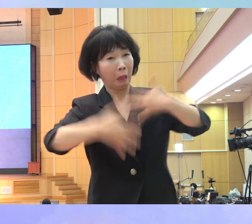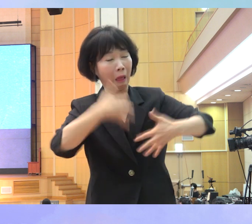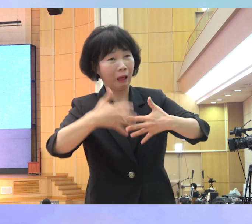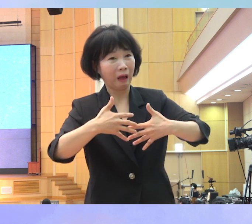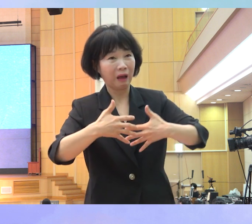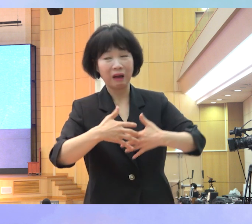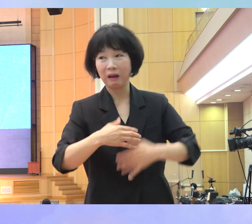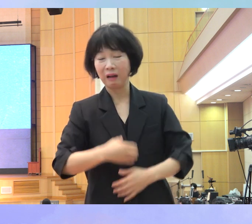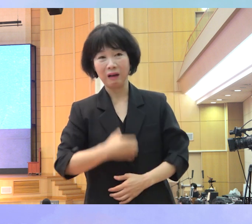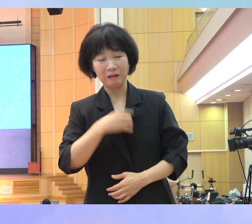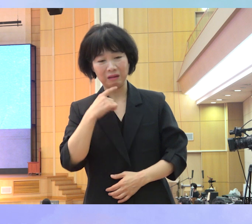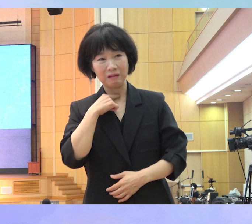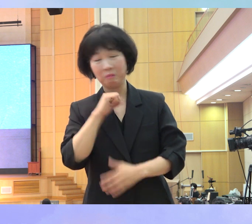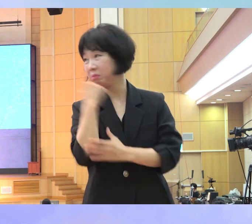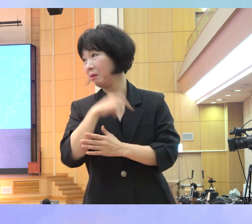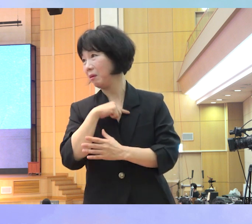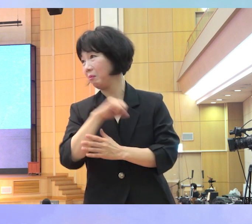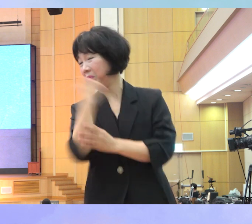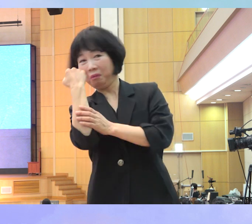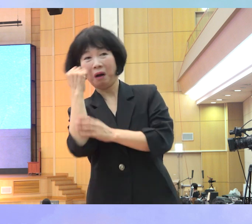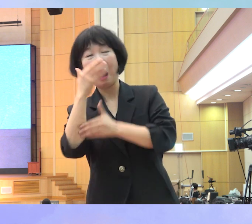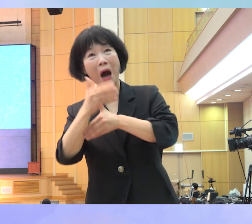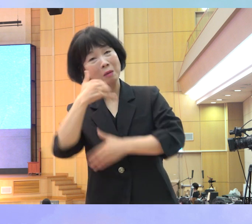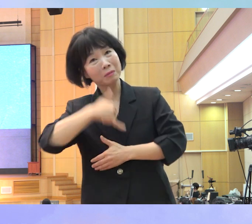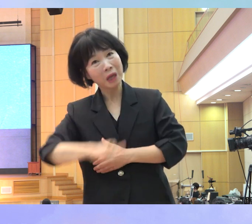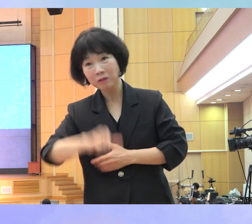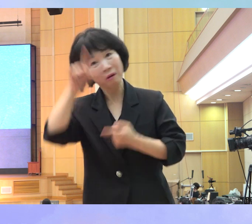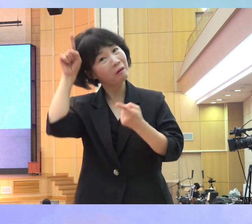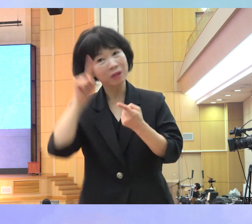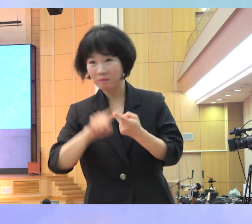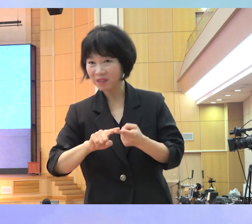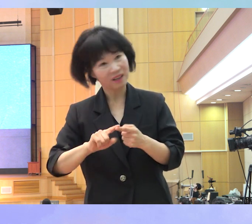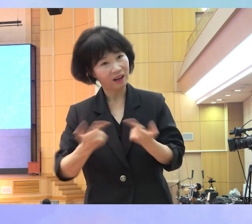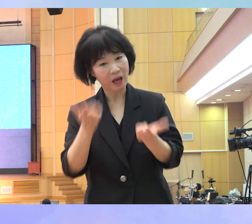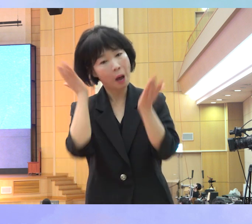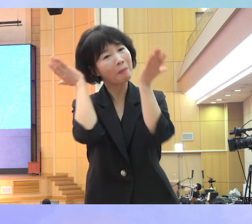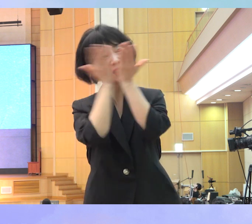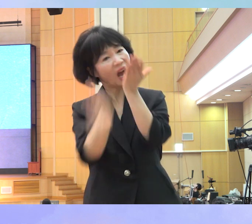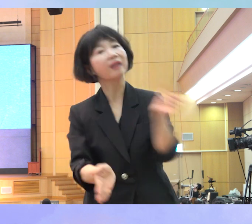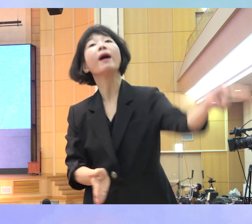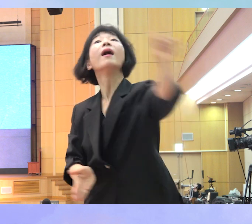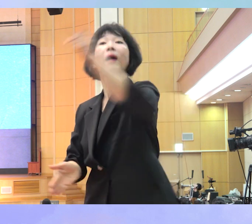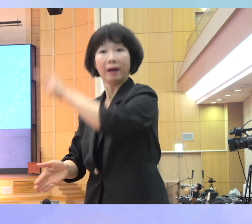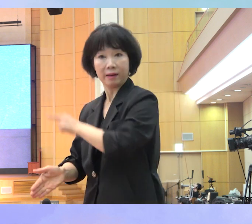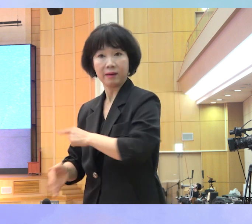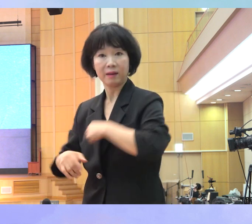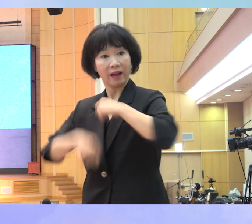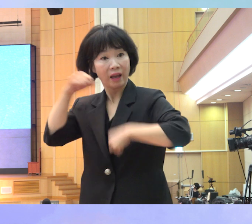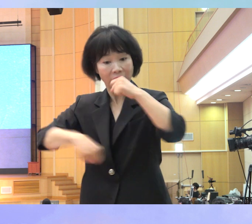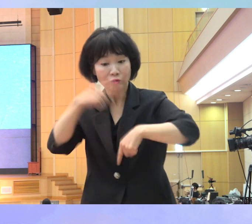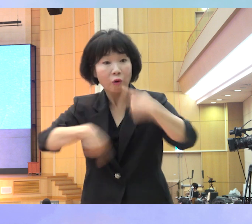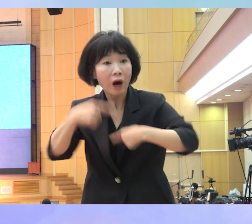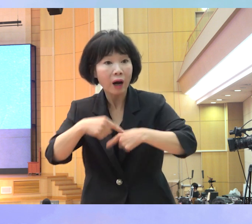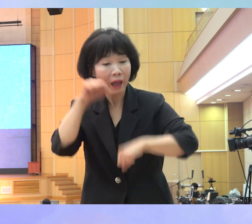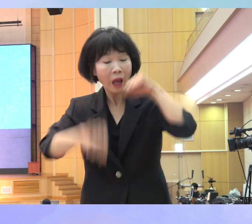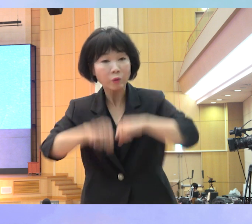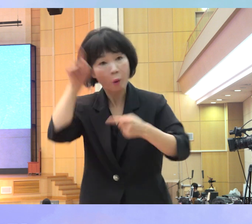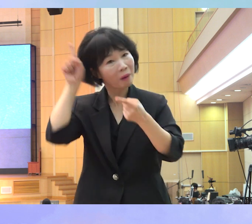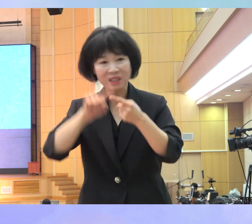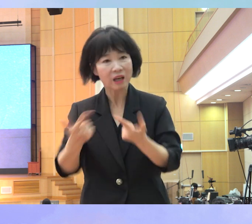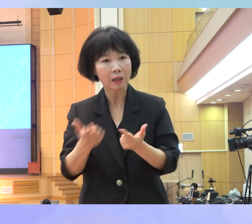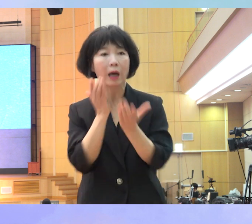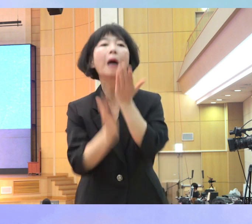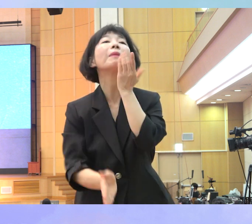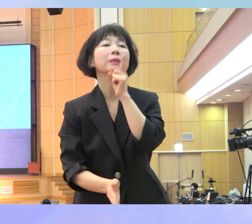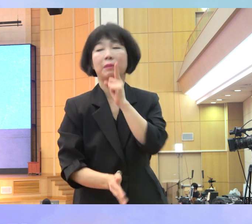크리스천답지 않게, 하나님의 자녀답지 않게, 성장한 하나님의 자녀답지 않게 말과 행동을 할 때가 있다는 겁니다.